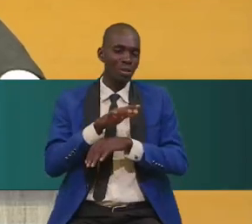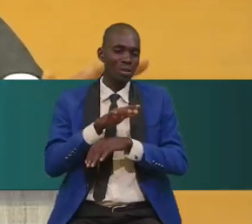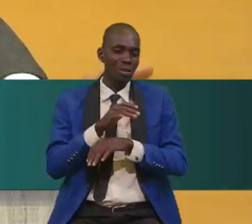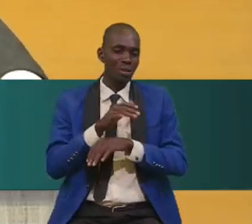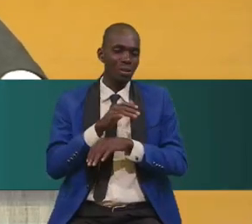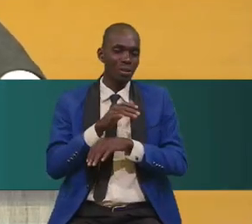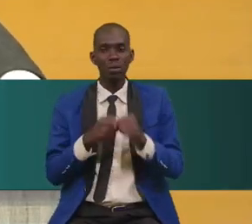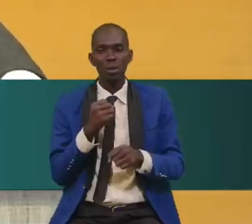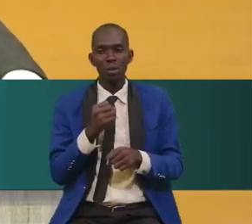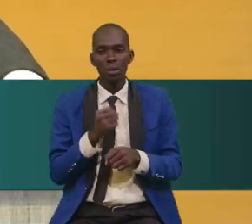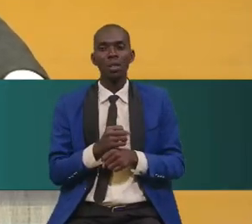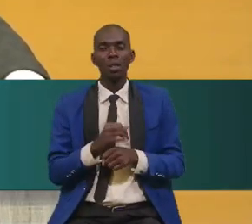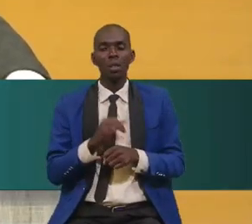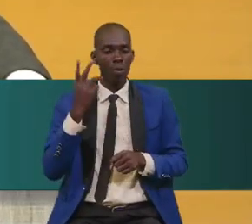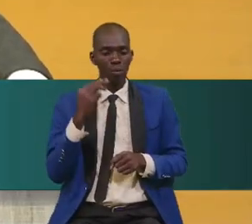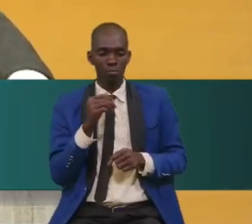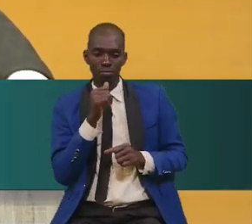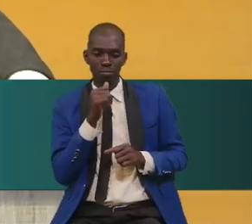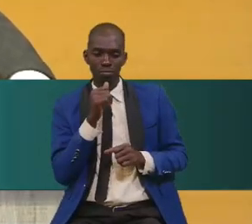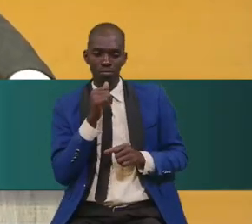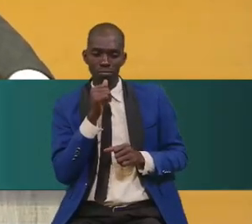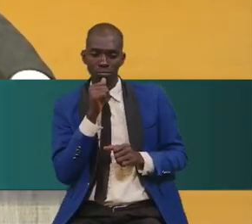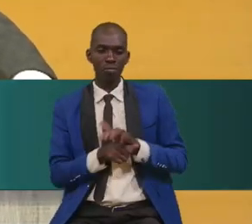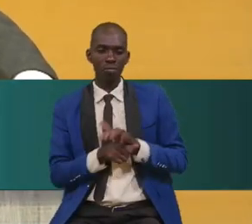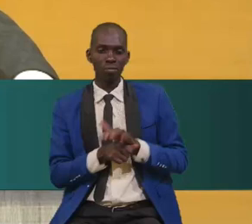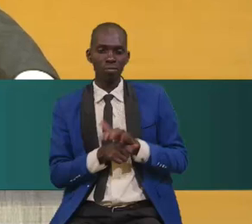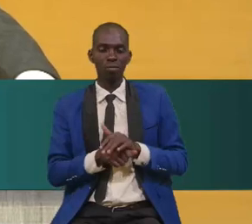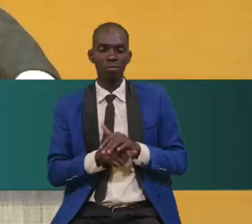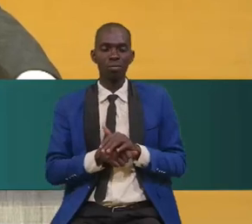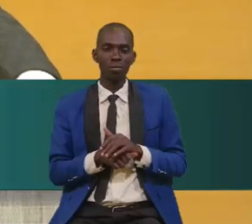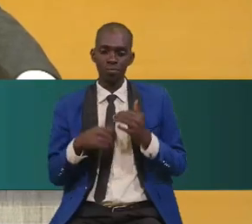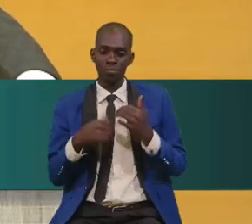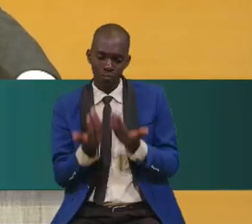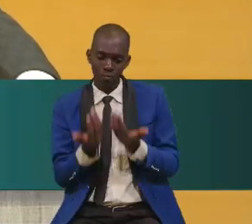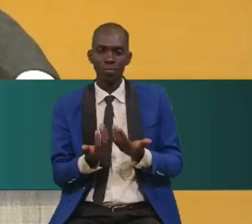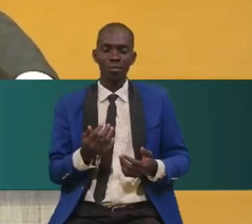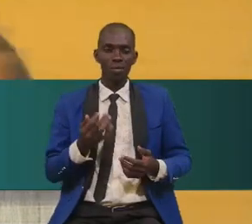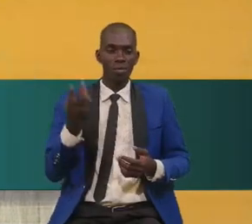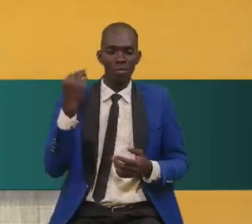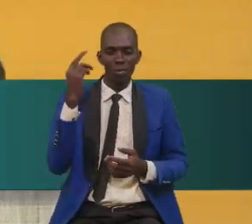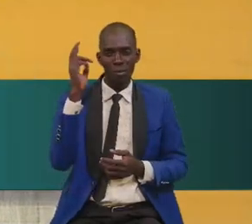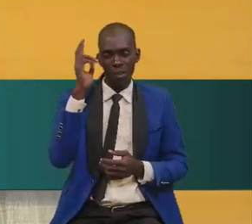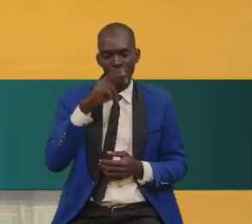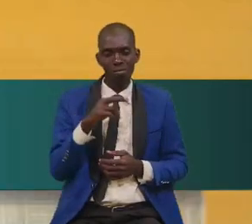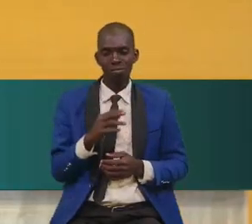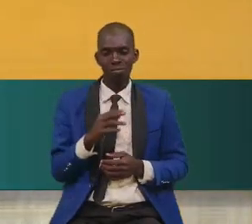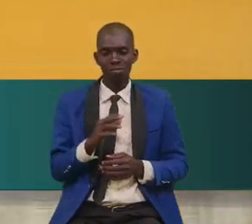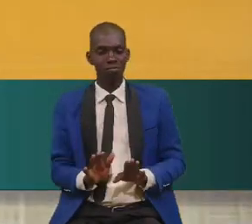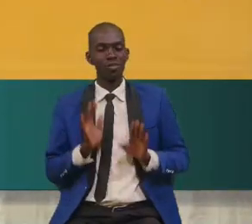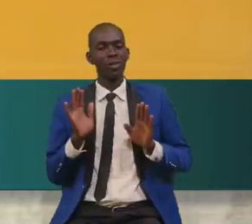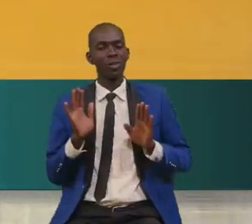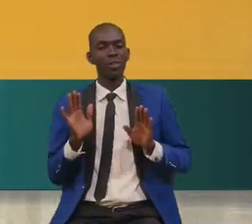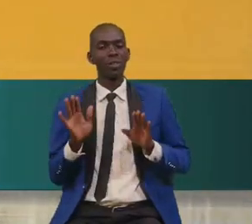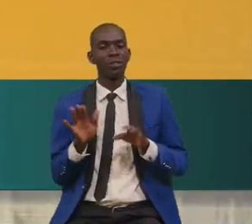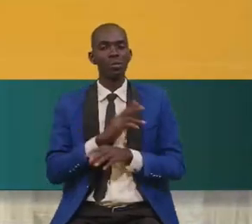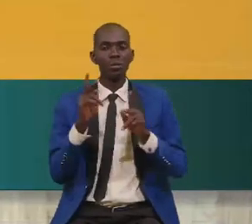j'étais enfermé avec la timidité, la peur, la crainte. Et